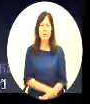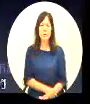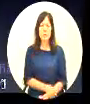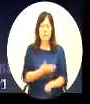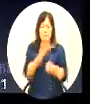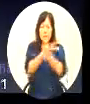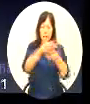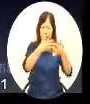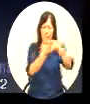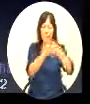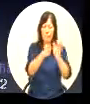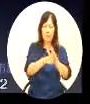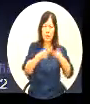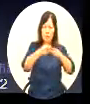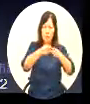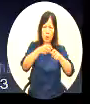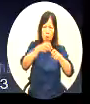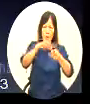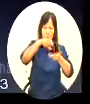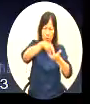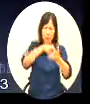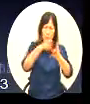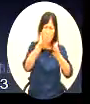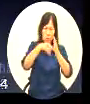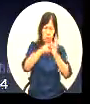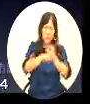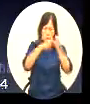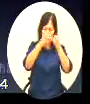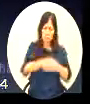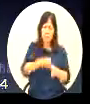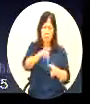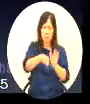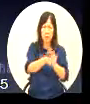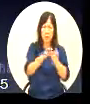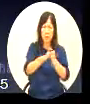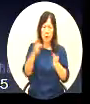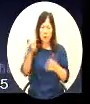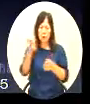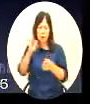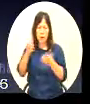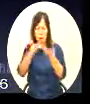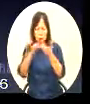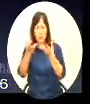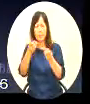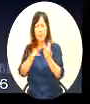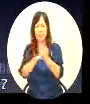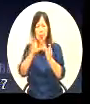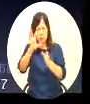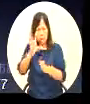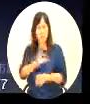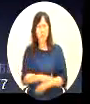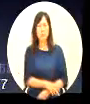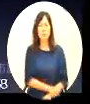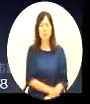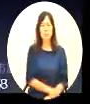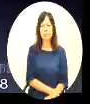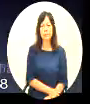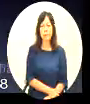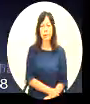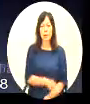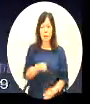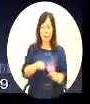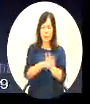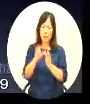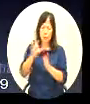美国的公立的学校都可以设置这个跨性别的厕，就是性别友善的厕所，让跨性